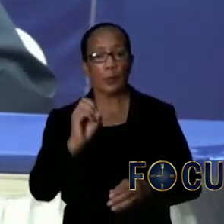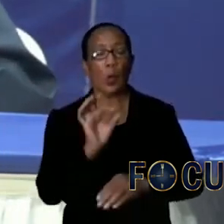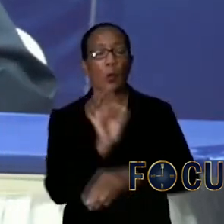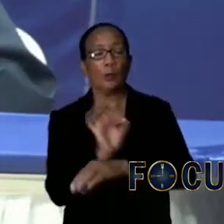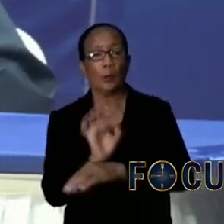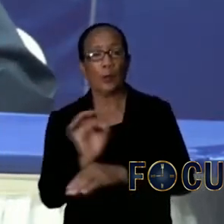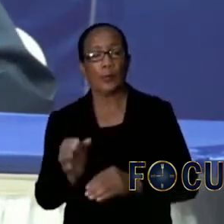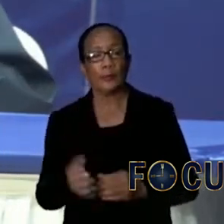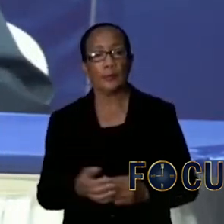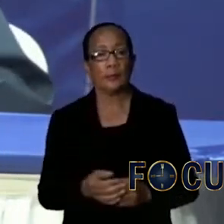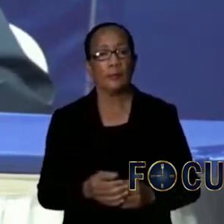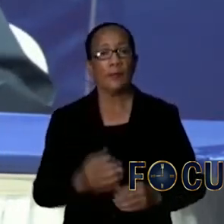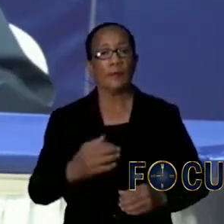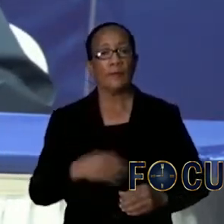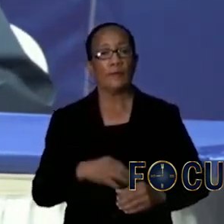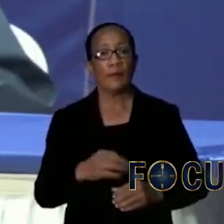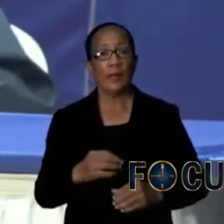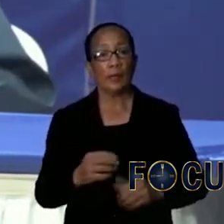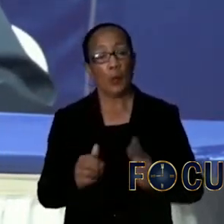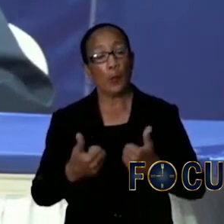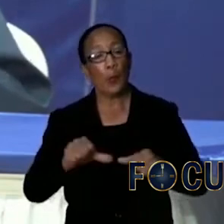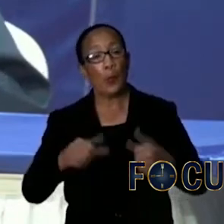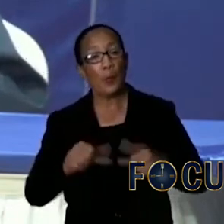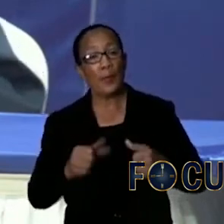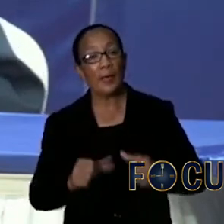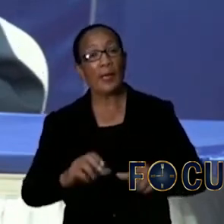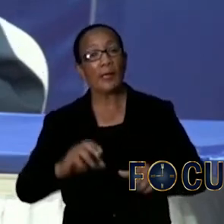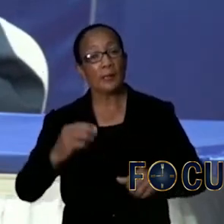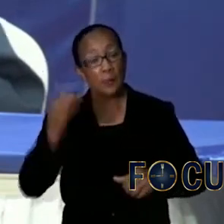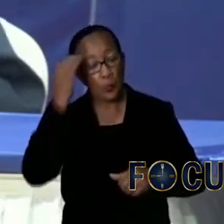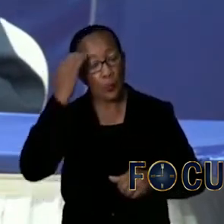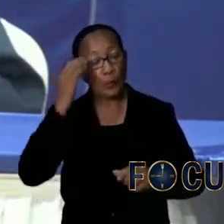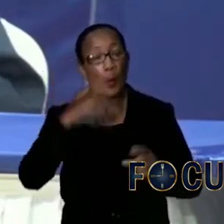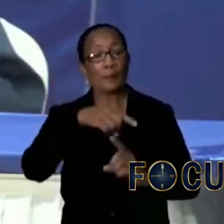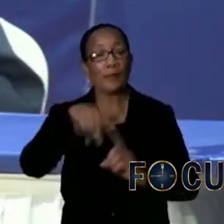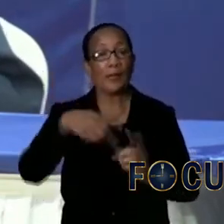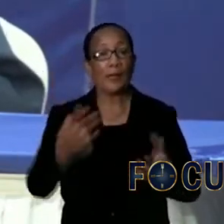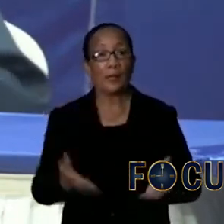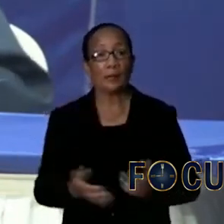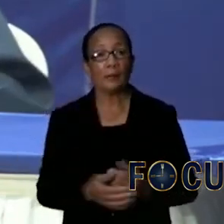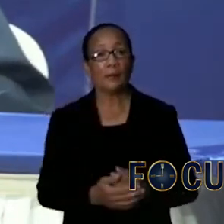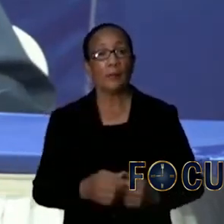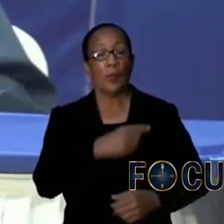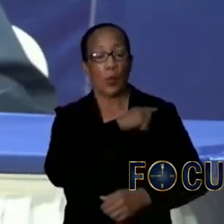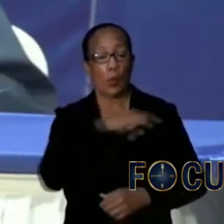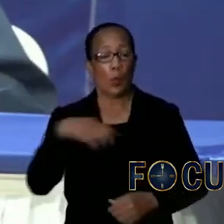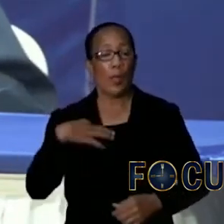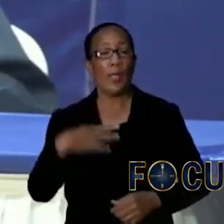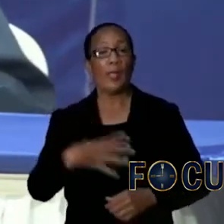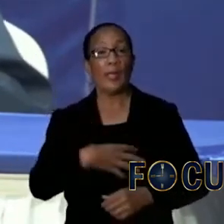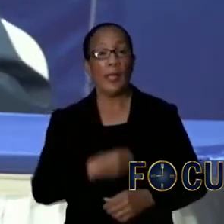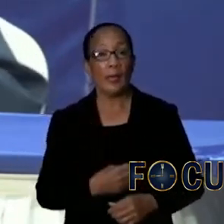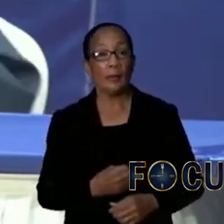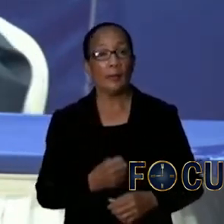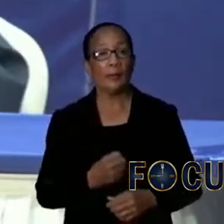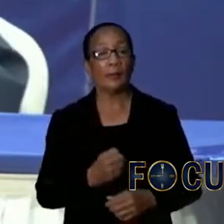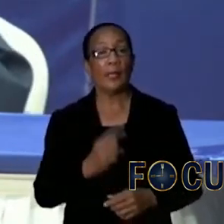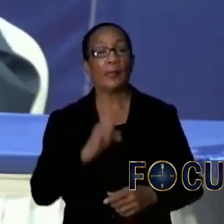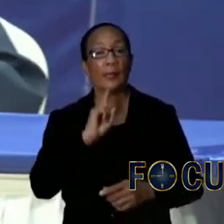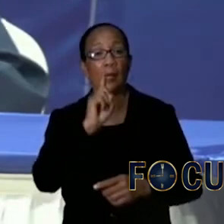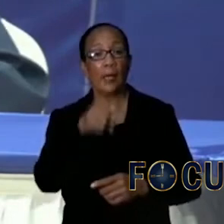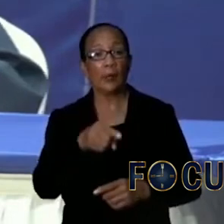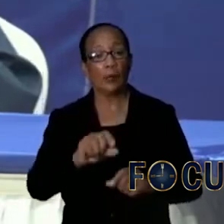onderwijs, van de onderwijspopulatie ermee weet om te gaan. En we hebben hier te maken met